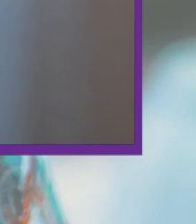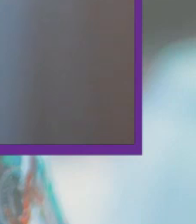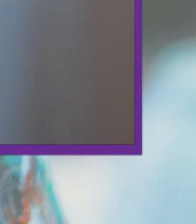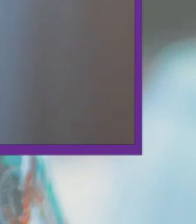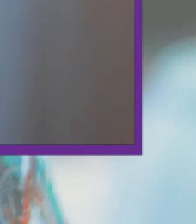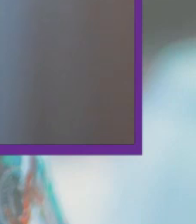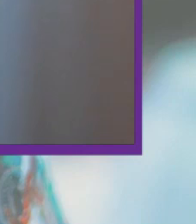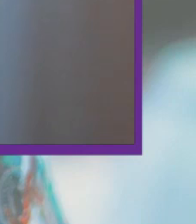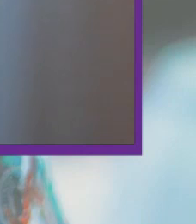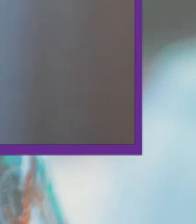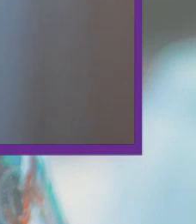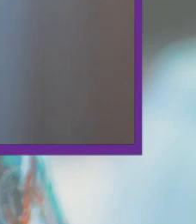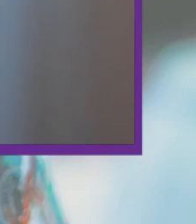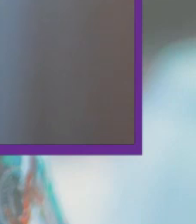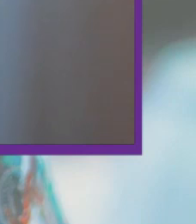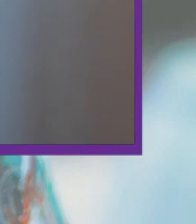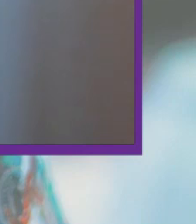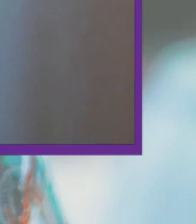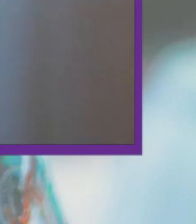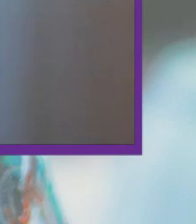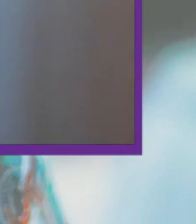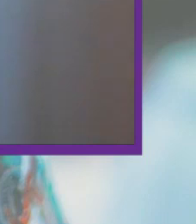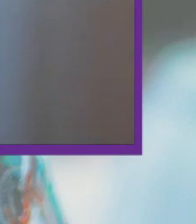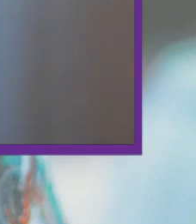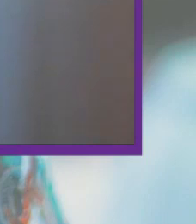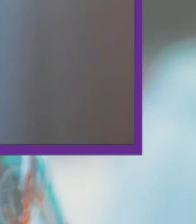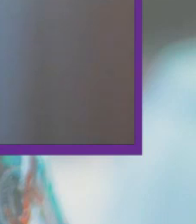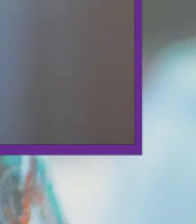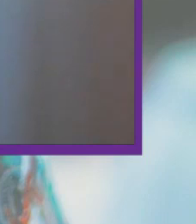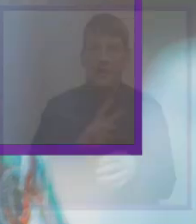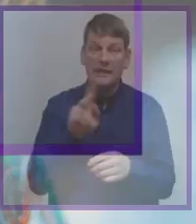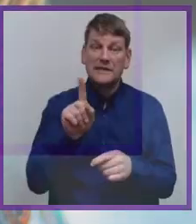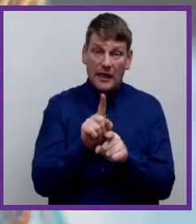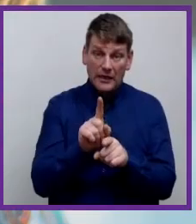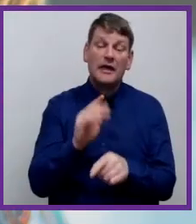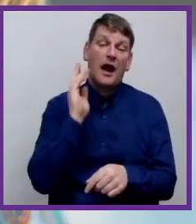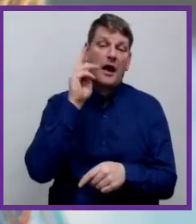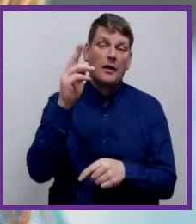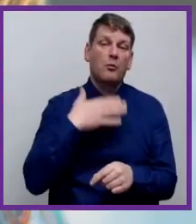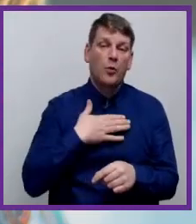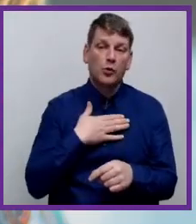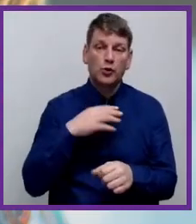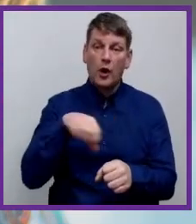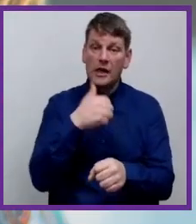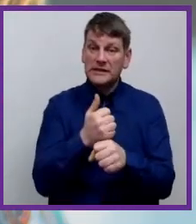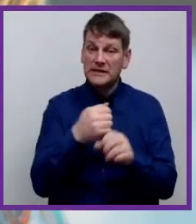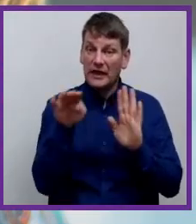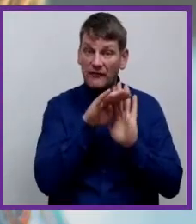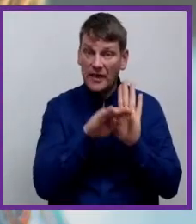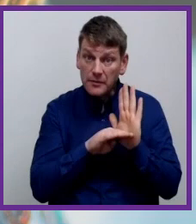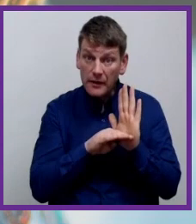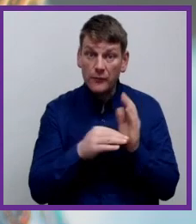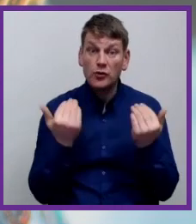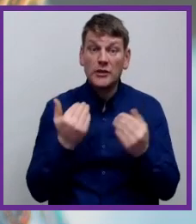kultūras tiesības ir arī viena no cilvēku pamata tiesībām, un kas arī ir garantēta mūsu sapresmē. Nu, lūk, nu